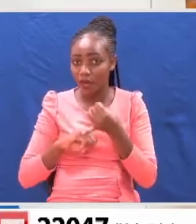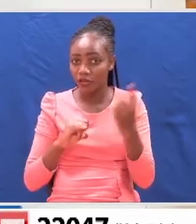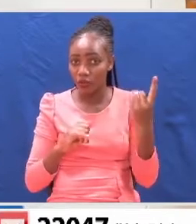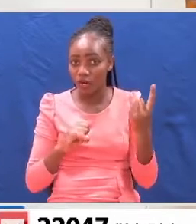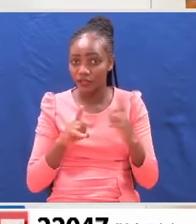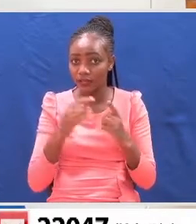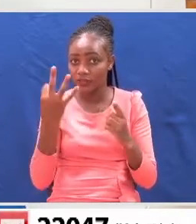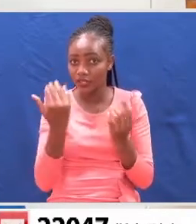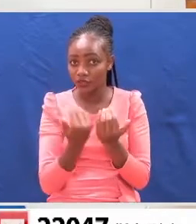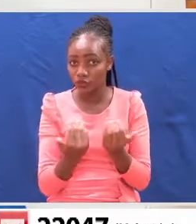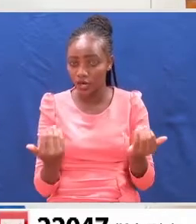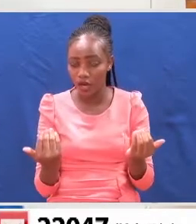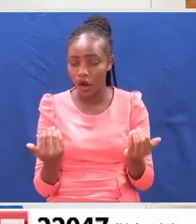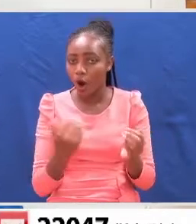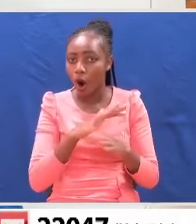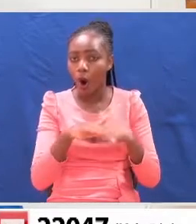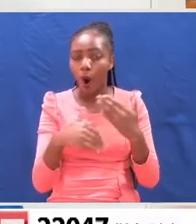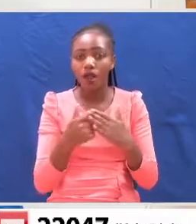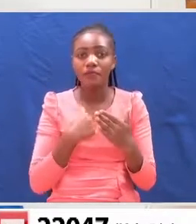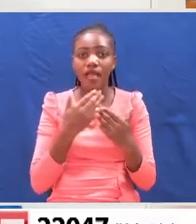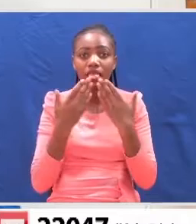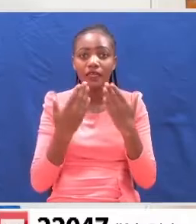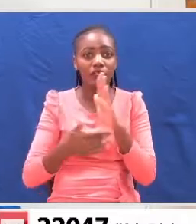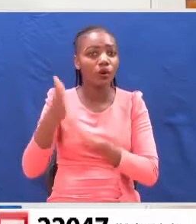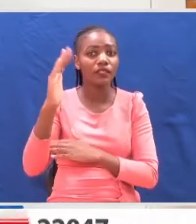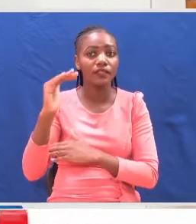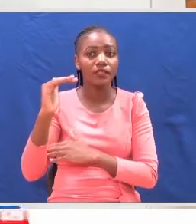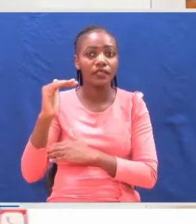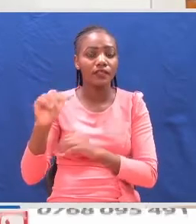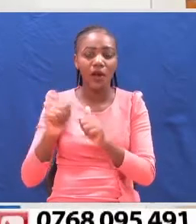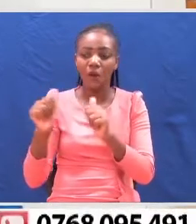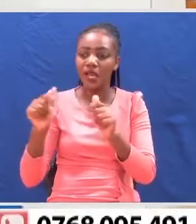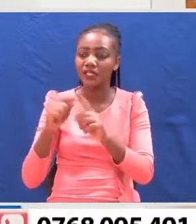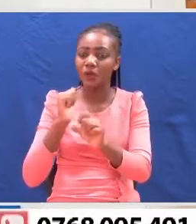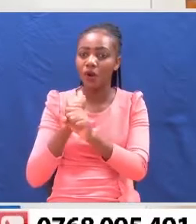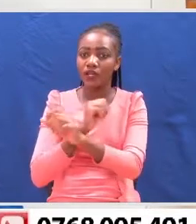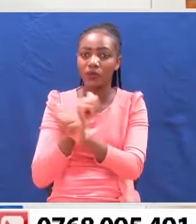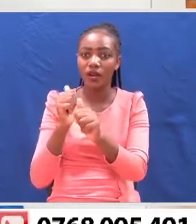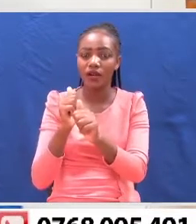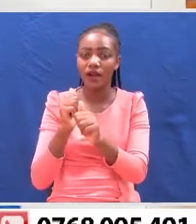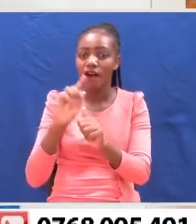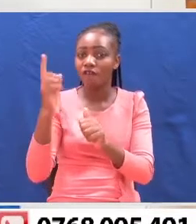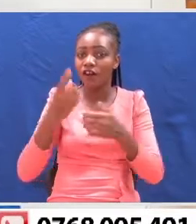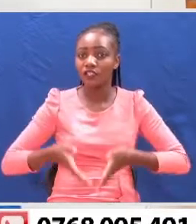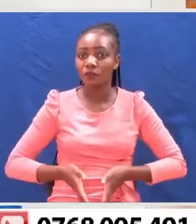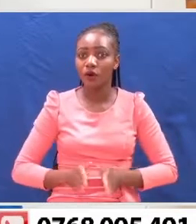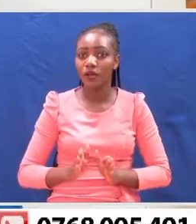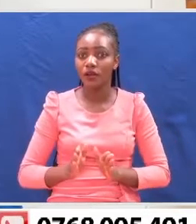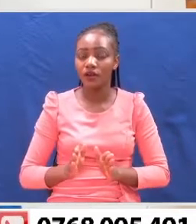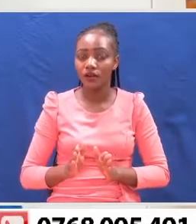watoto watatu. Wote nashukuru Mungu wamekomaa, wanafanya kazi. Kijana mkubwa ni